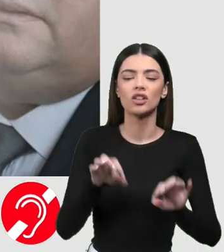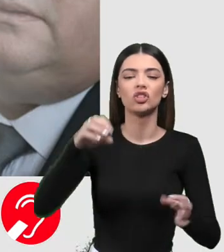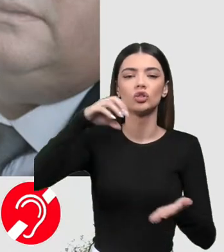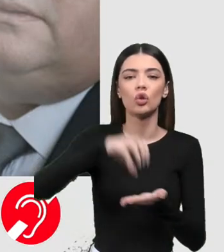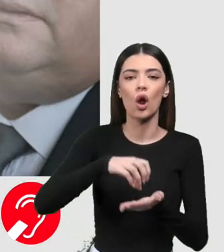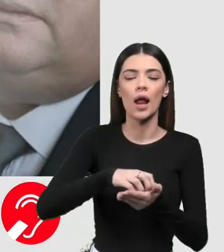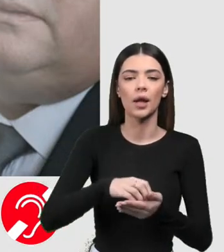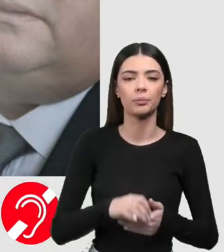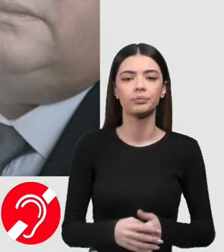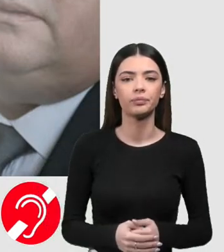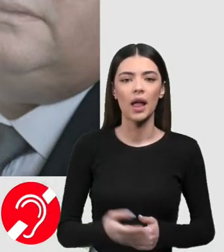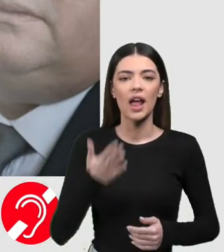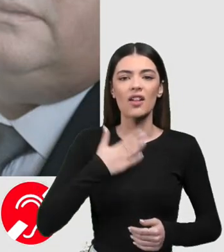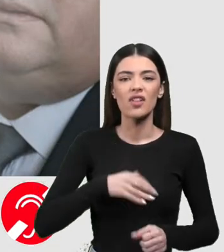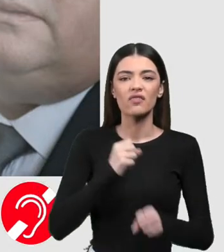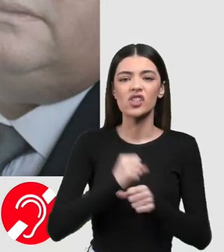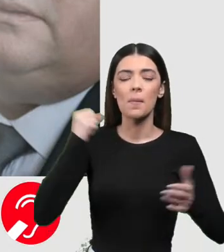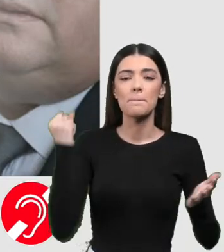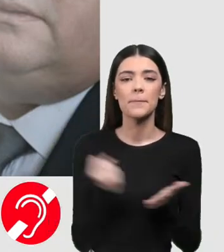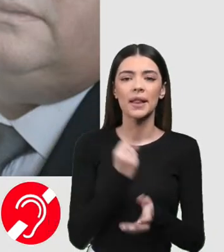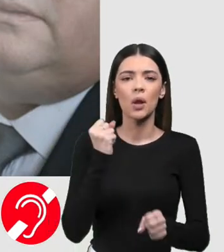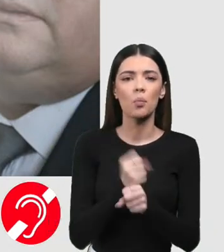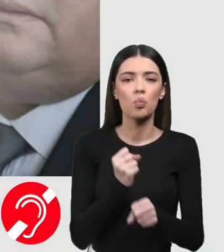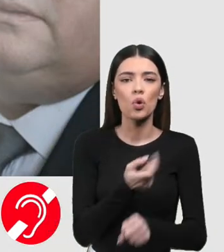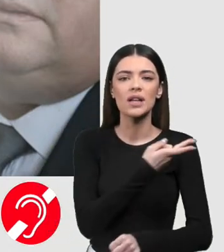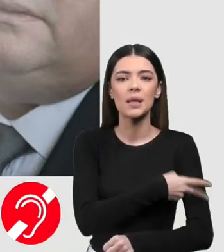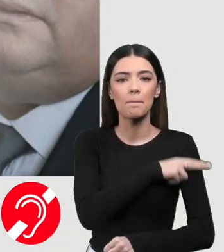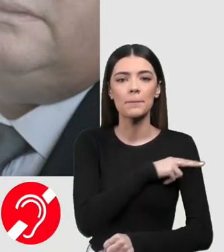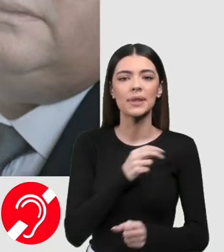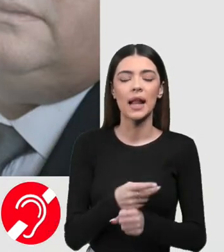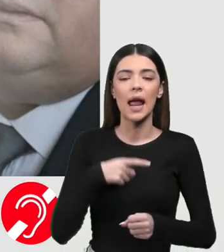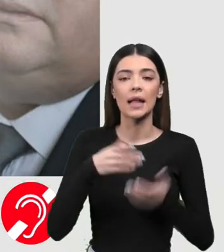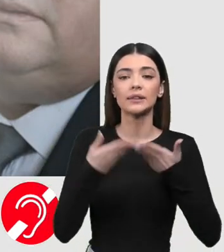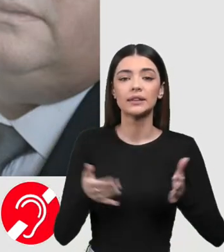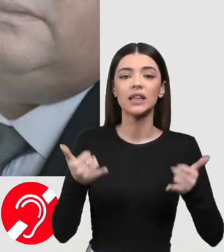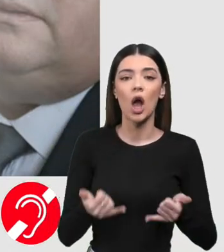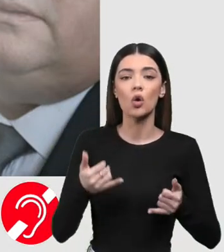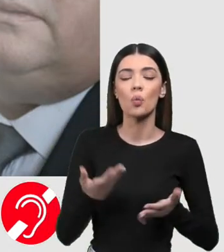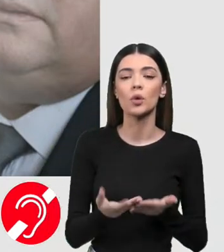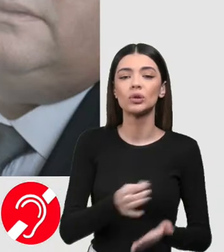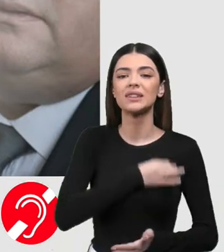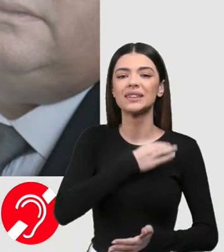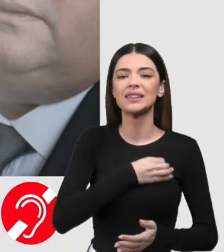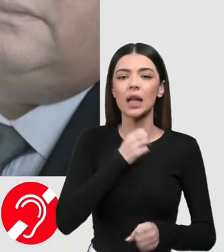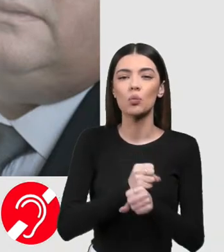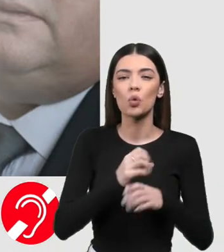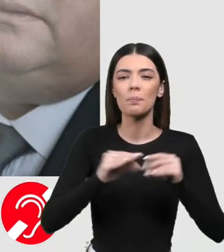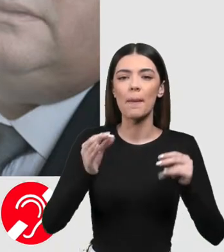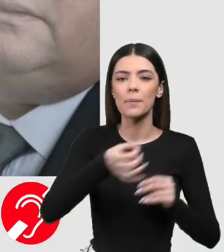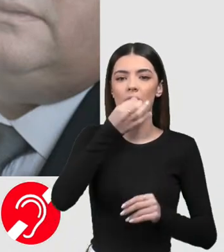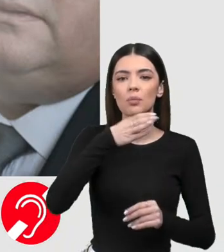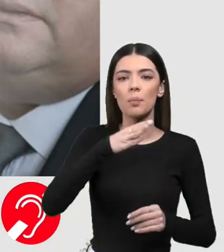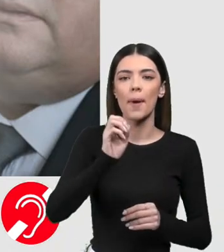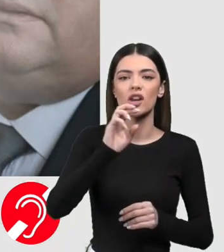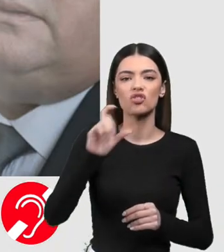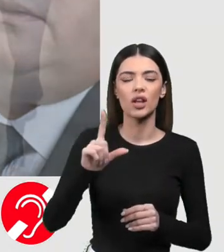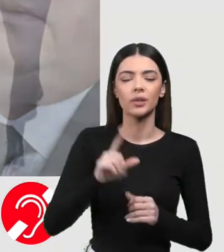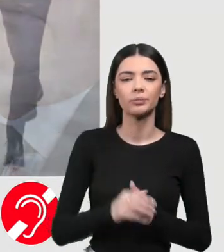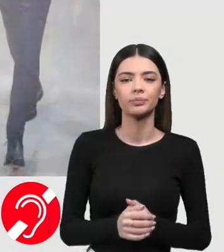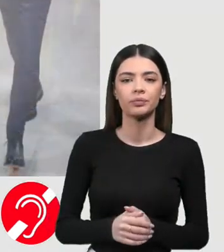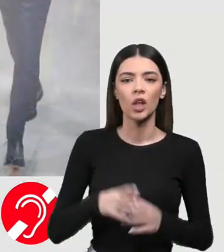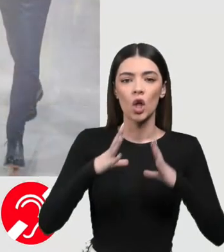pentru alegerile locale. Vrem să impulsionăm angajările în spitalele mari, am deblocat posturile din sănătate, a declarat marți premierul Marcel